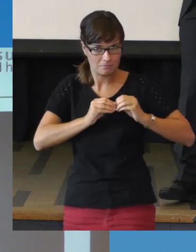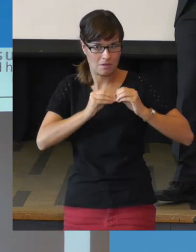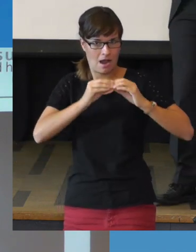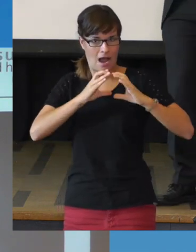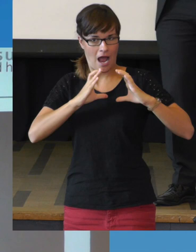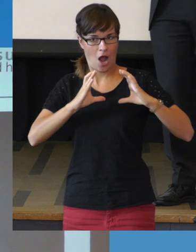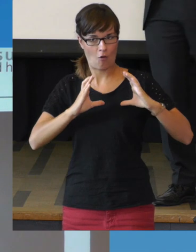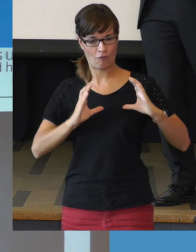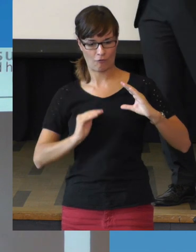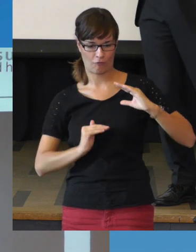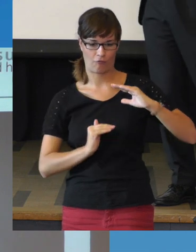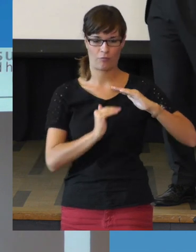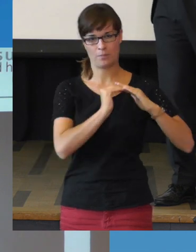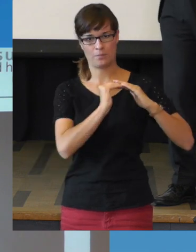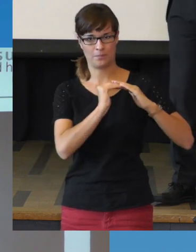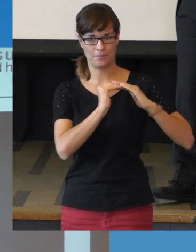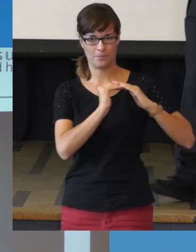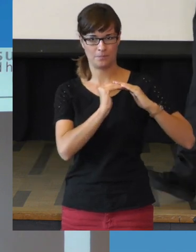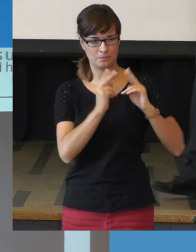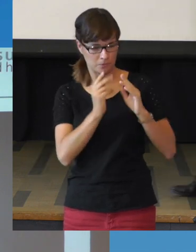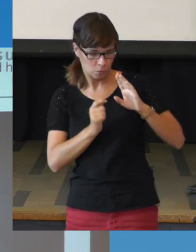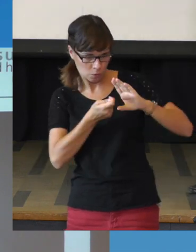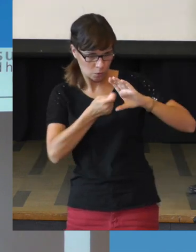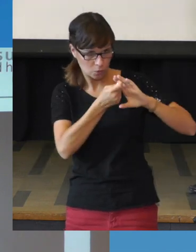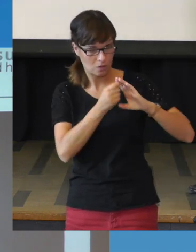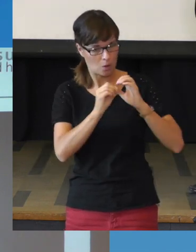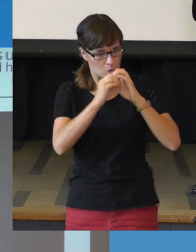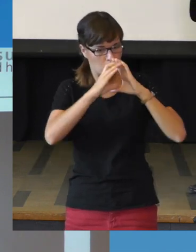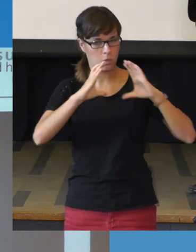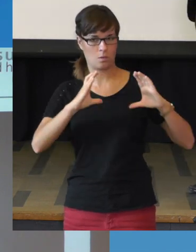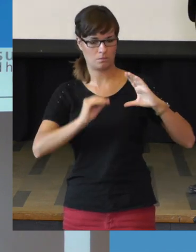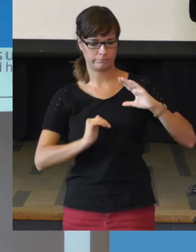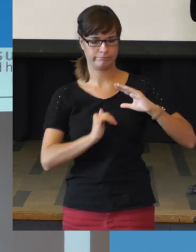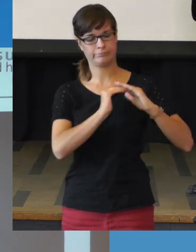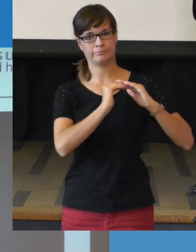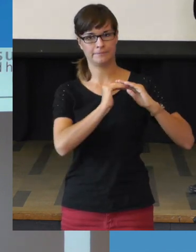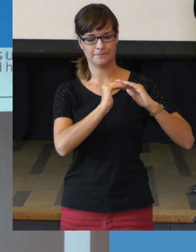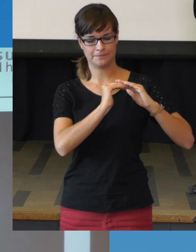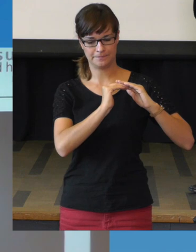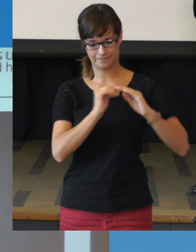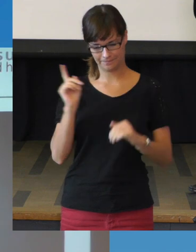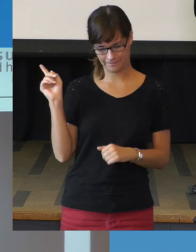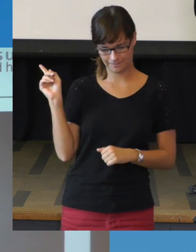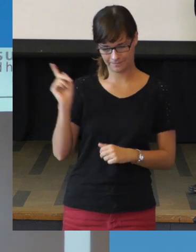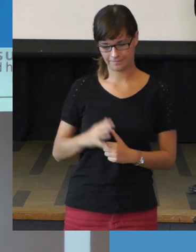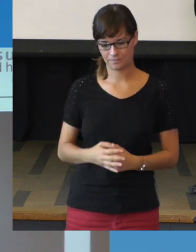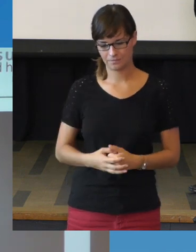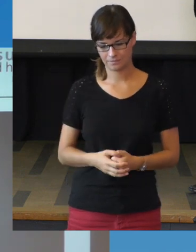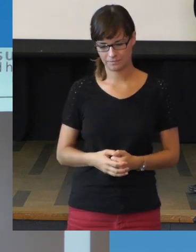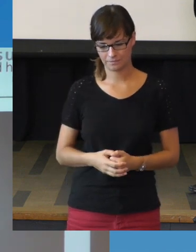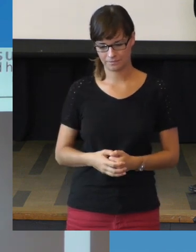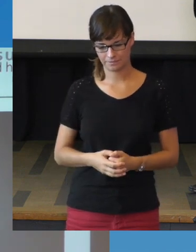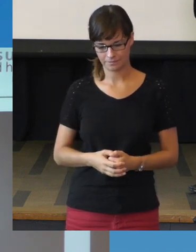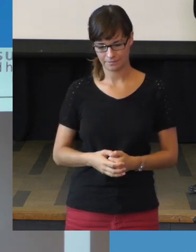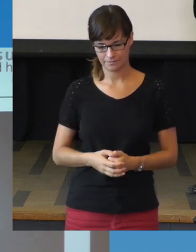drunter positionieren, damit man diese Klappe dann an der richtigen Stelle aufblasen kann. Das passiert hier gerade. Und dann führt